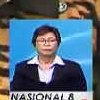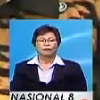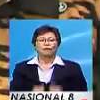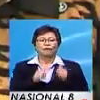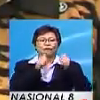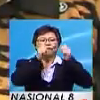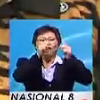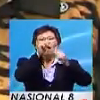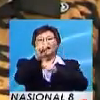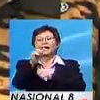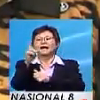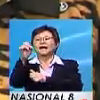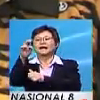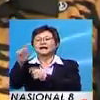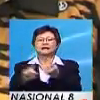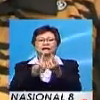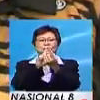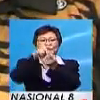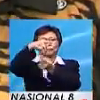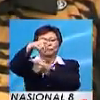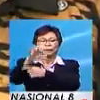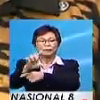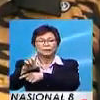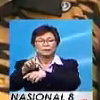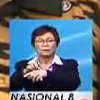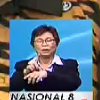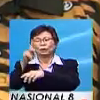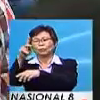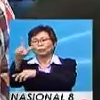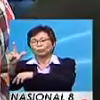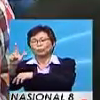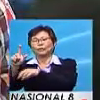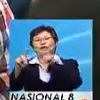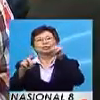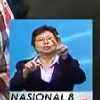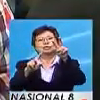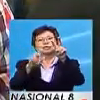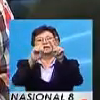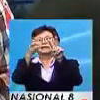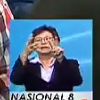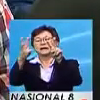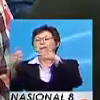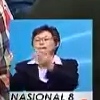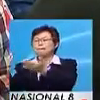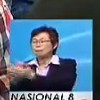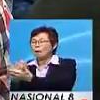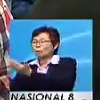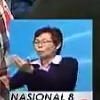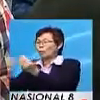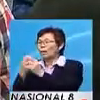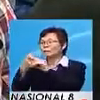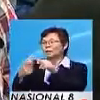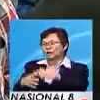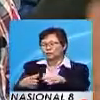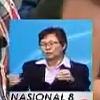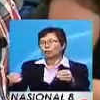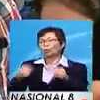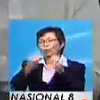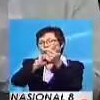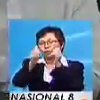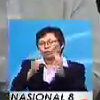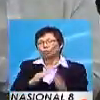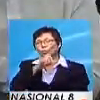terdahulu Shah ditemui pada sedang media City relay Kuala lumpur6 baru pulang daripada tok Ran bulan lalu atlet berusia